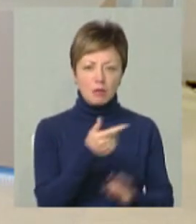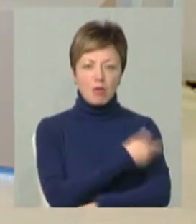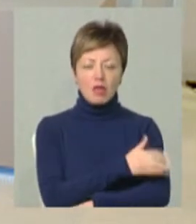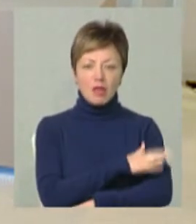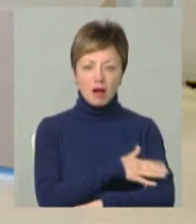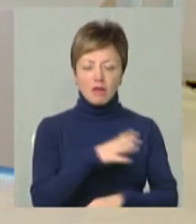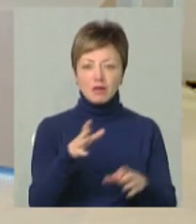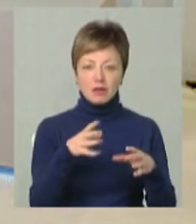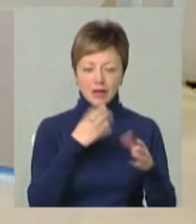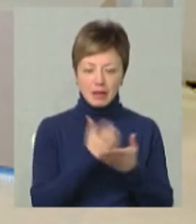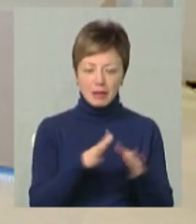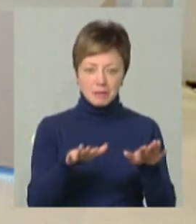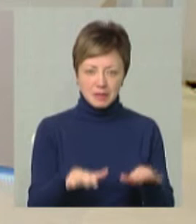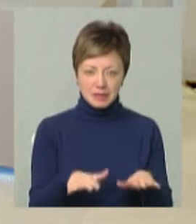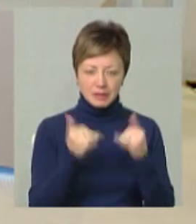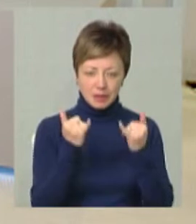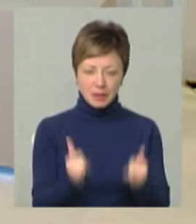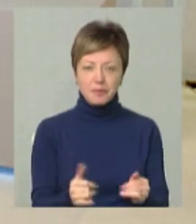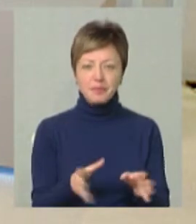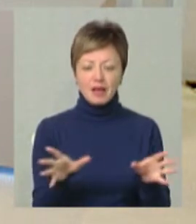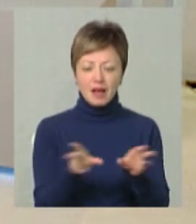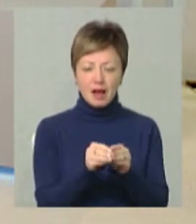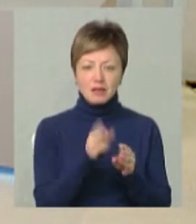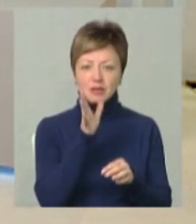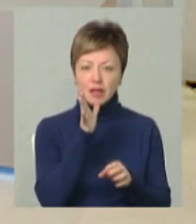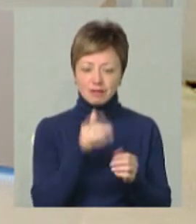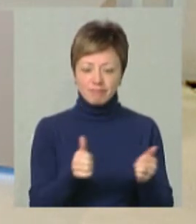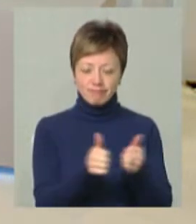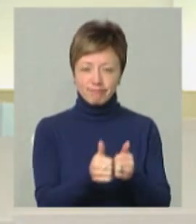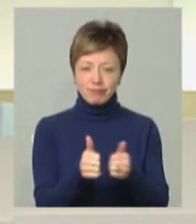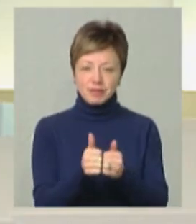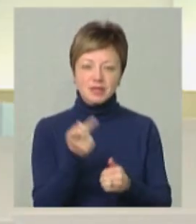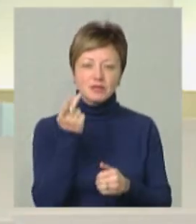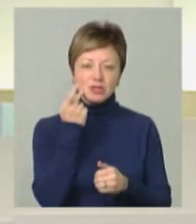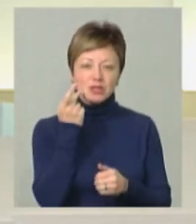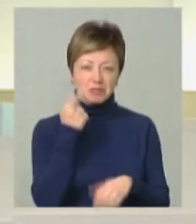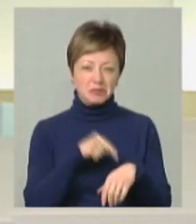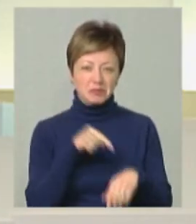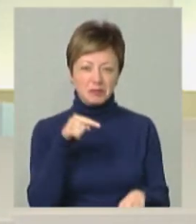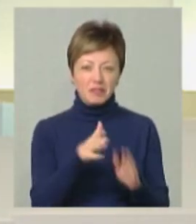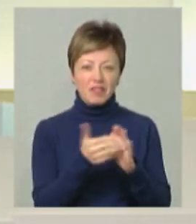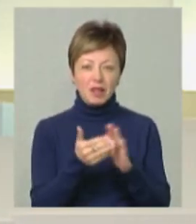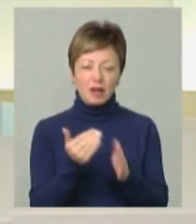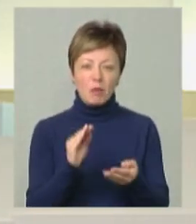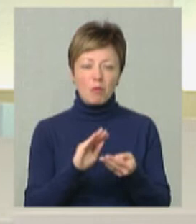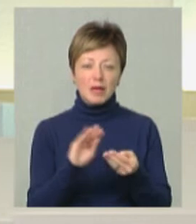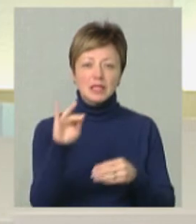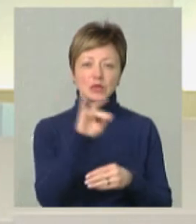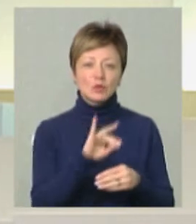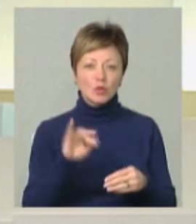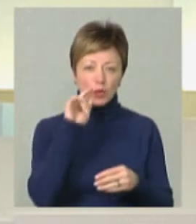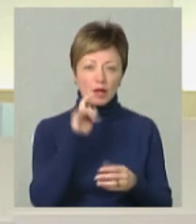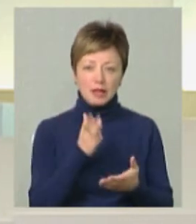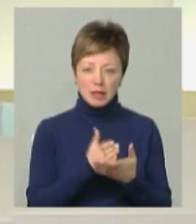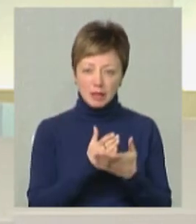Україні. У нас Болонський модуль, ділянка. Тобто ми йдемо в ногу з часом і завжди відгукуємося на оті виклики новітньої історії України, які є. І це,